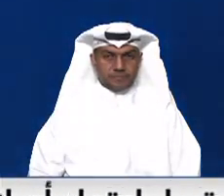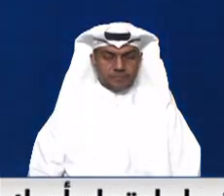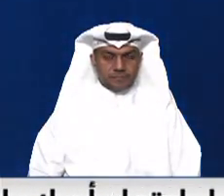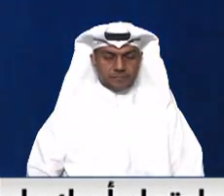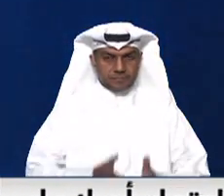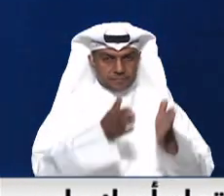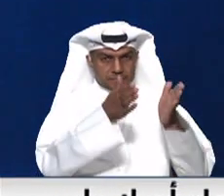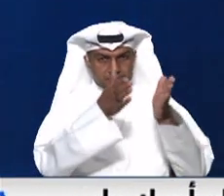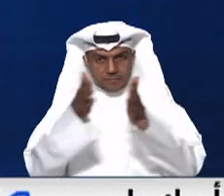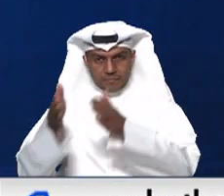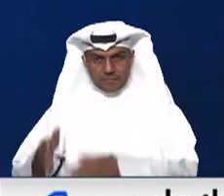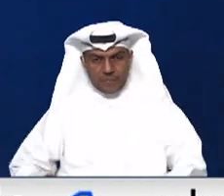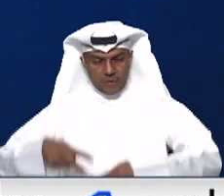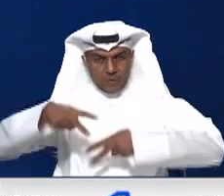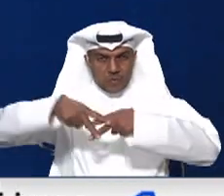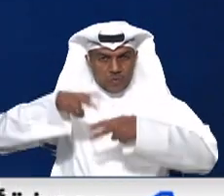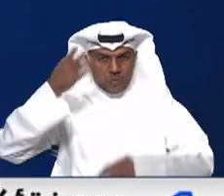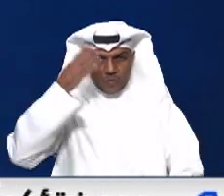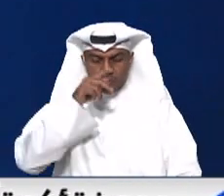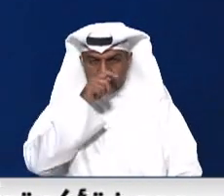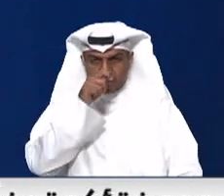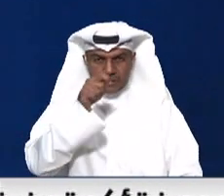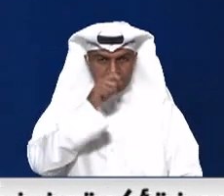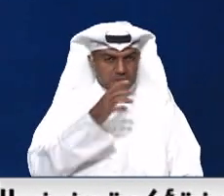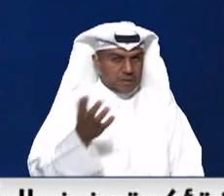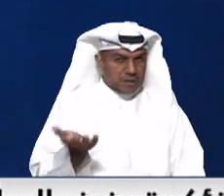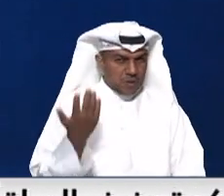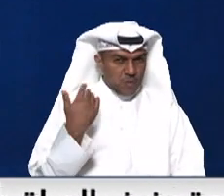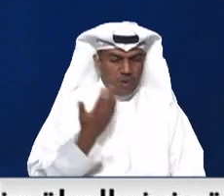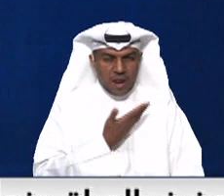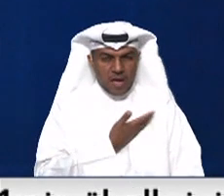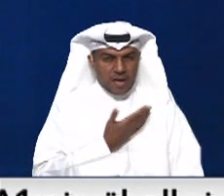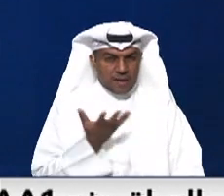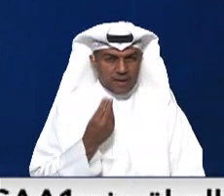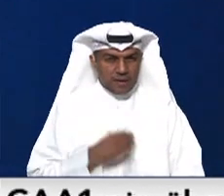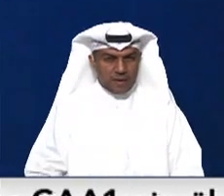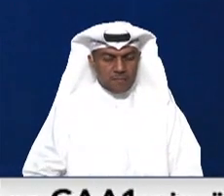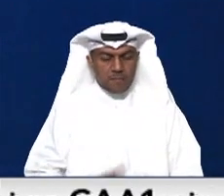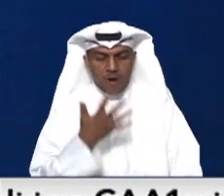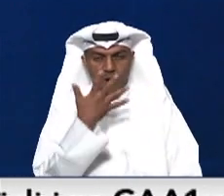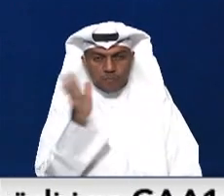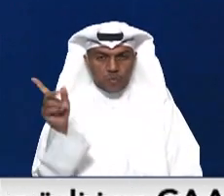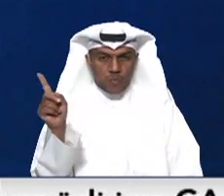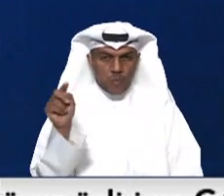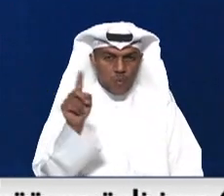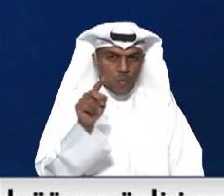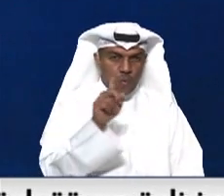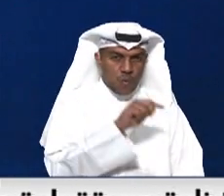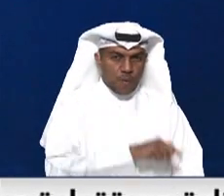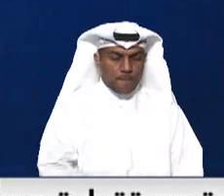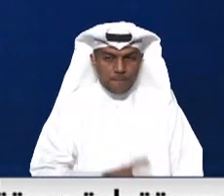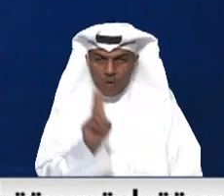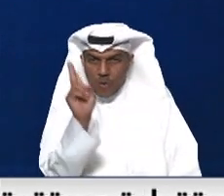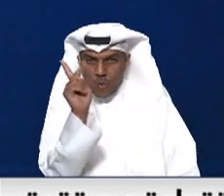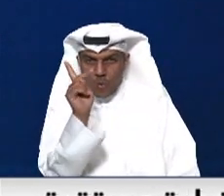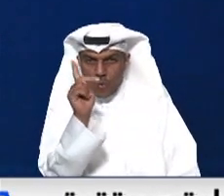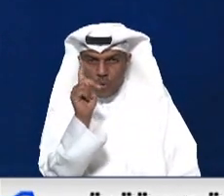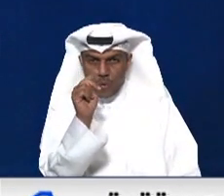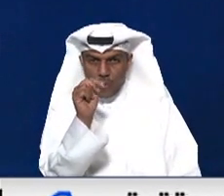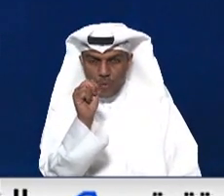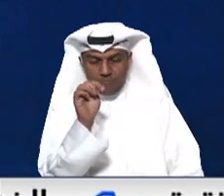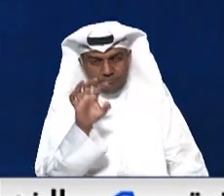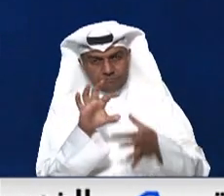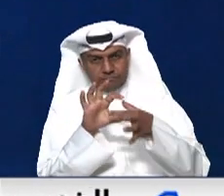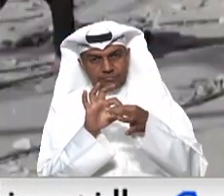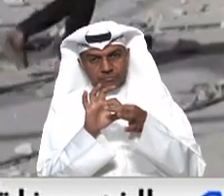دخل العدوان الإسرائيلي على قطاع غزة يومه الخمسين تواليا، تزامنا مع ثاني أيام التهدئة الإنسانية